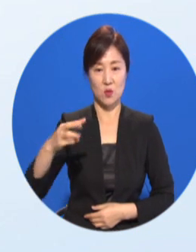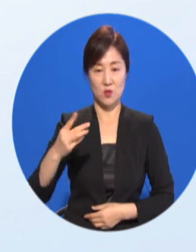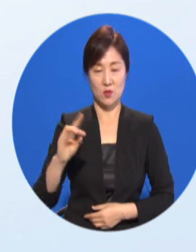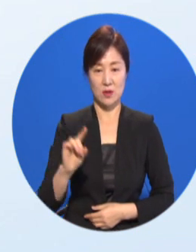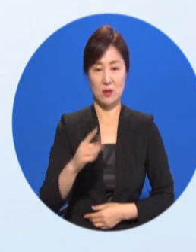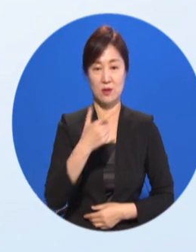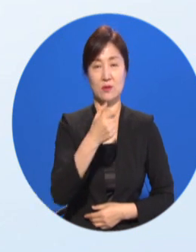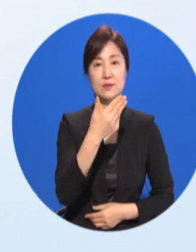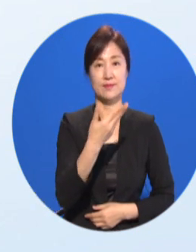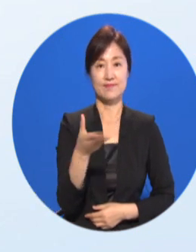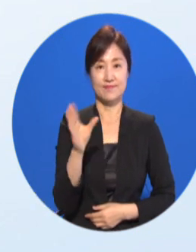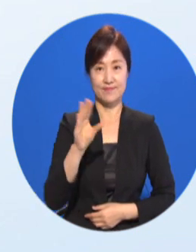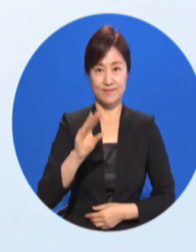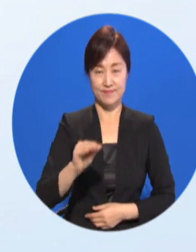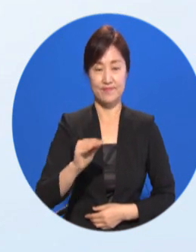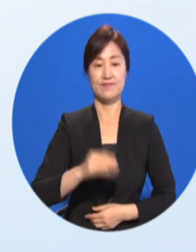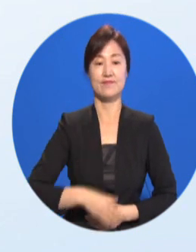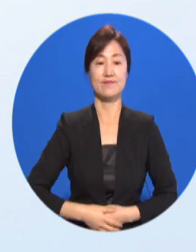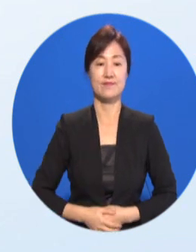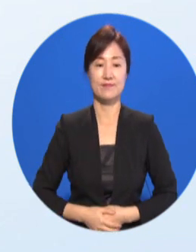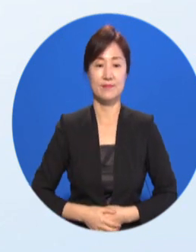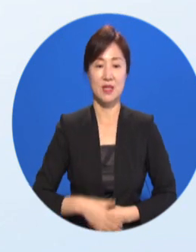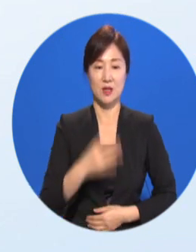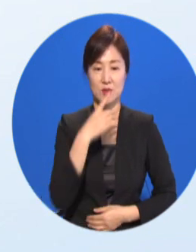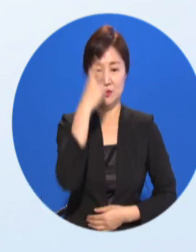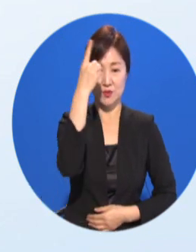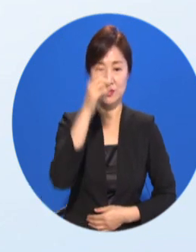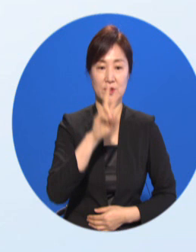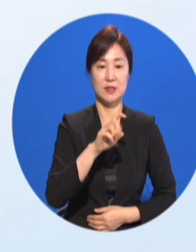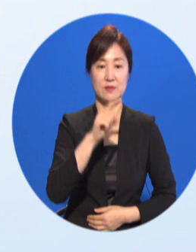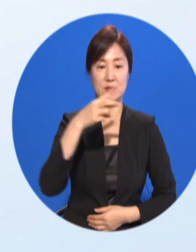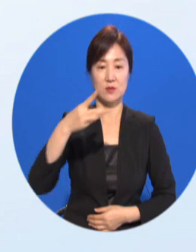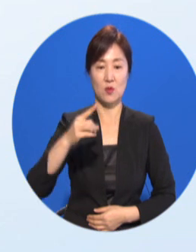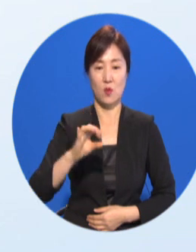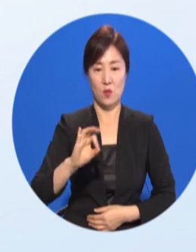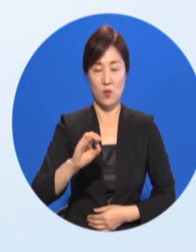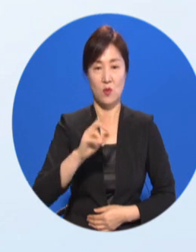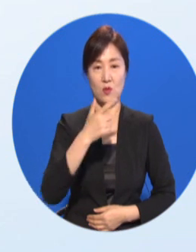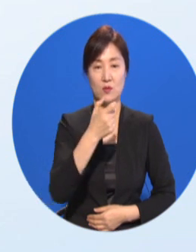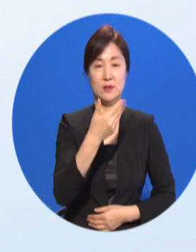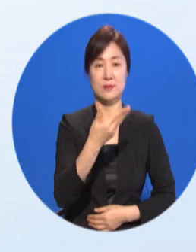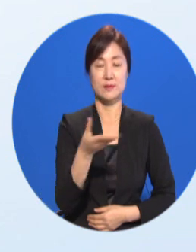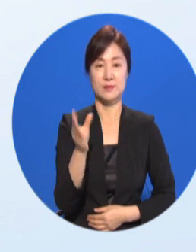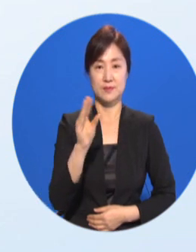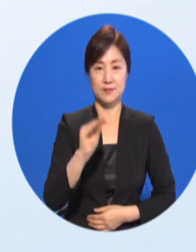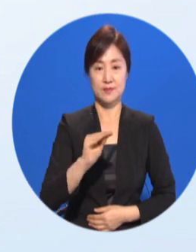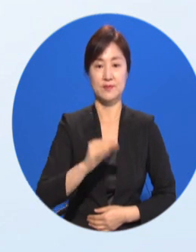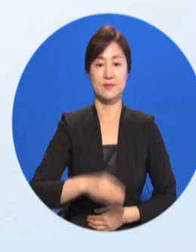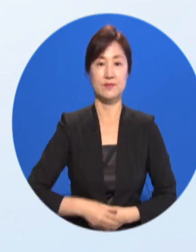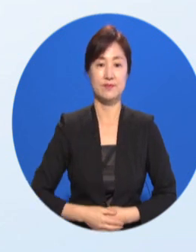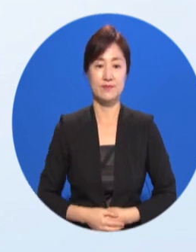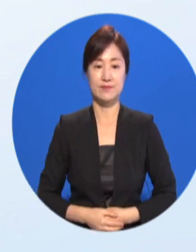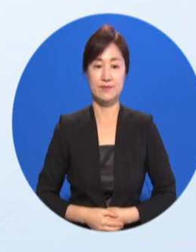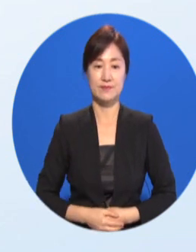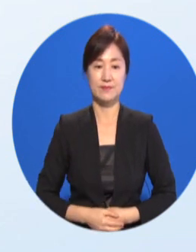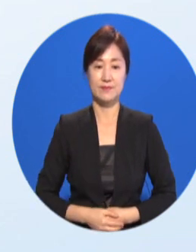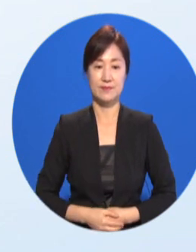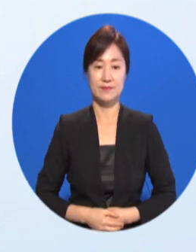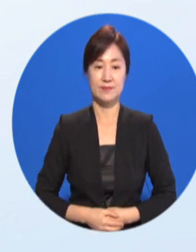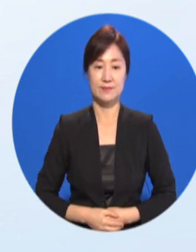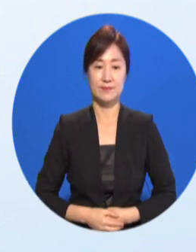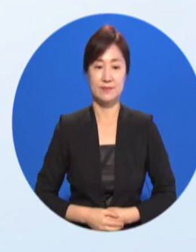한국은행 부근 주빈 690,000원 21 통 송촌 아파트 102동 에서 104동 주민 690,000원